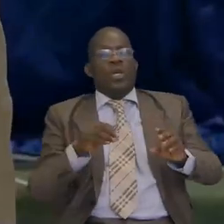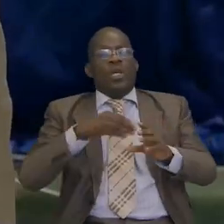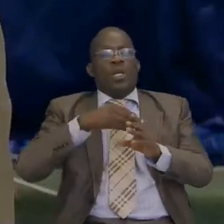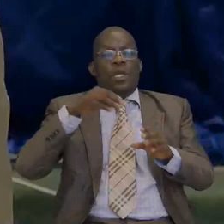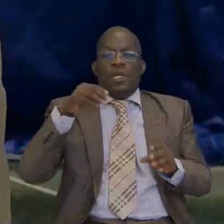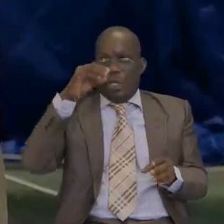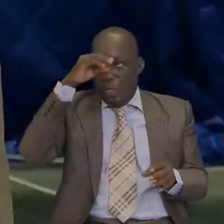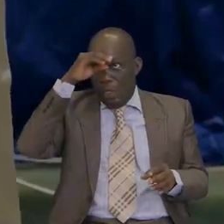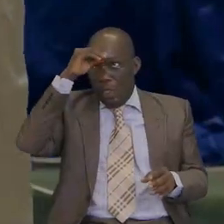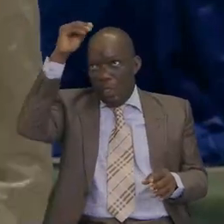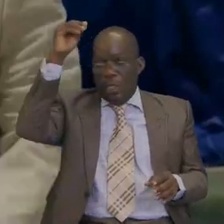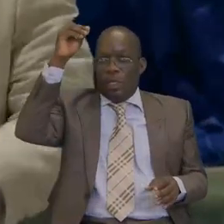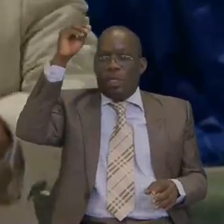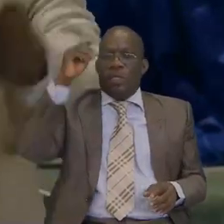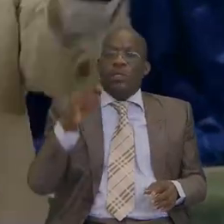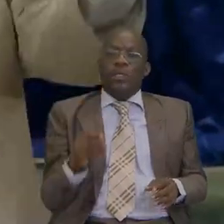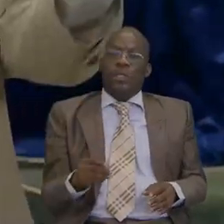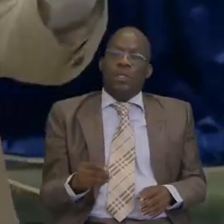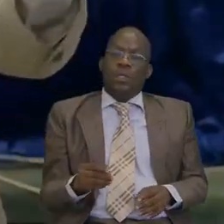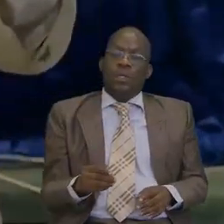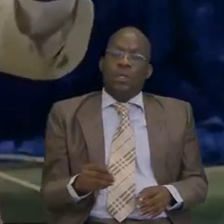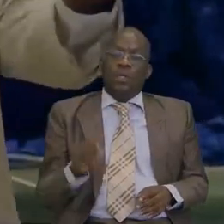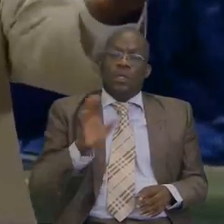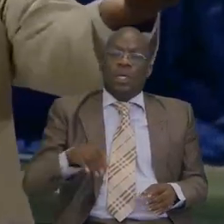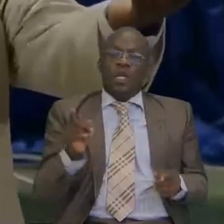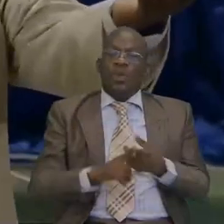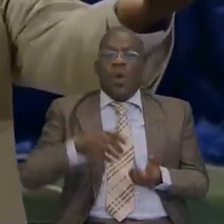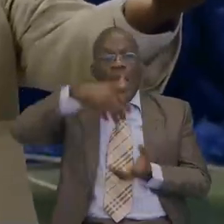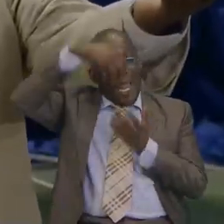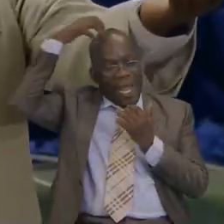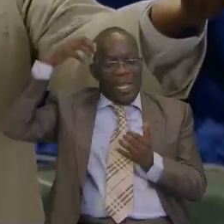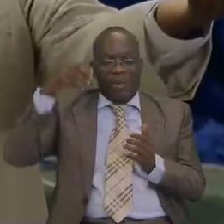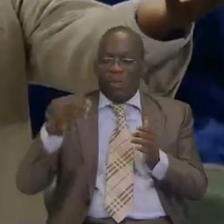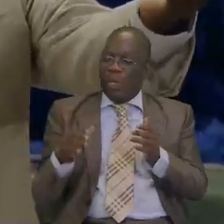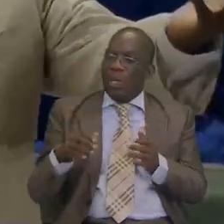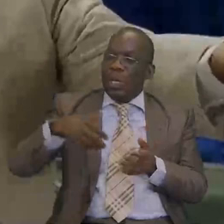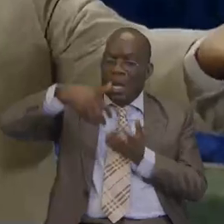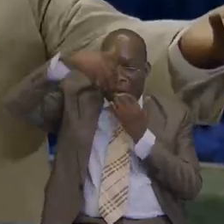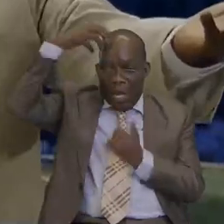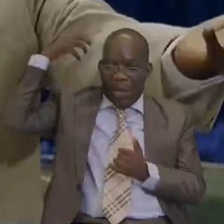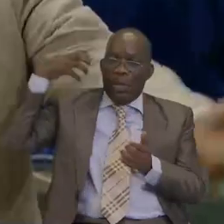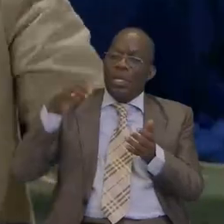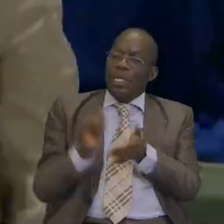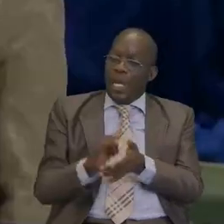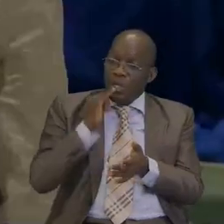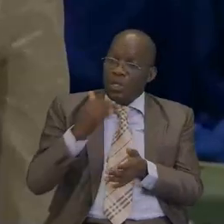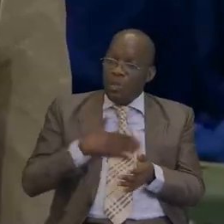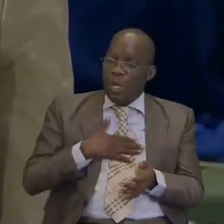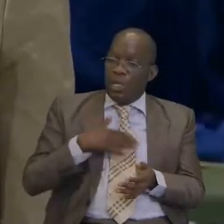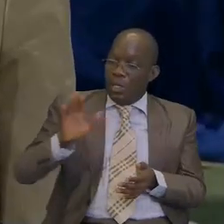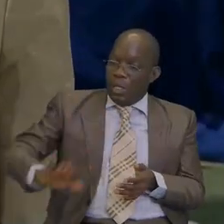enfant vers un lion puissant et dit lion, c'est mon enfant, fais ce que tu veux de